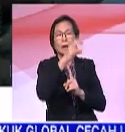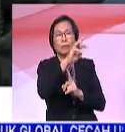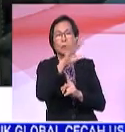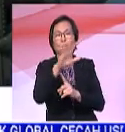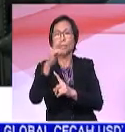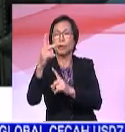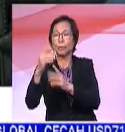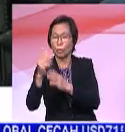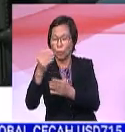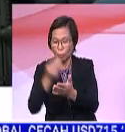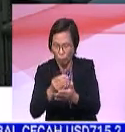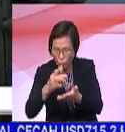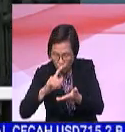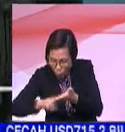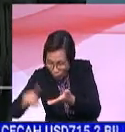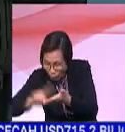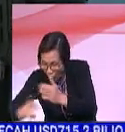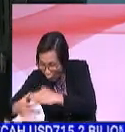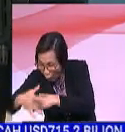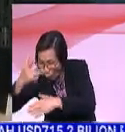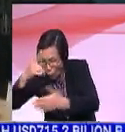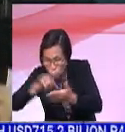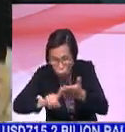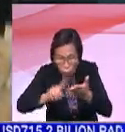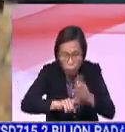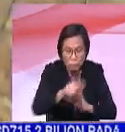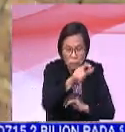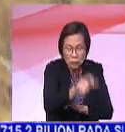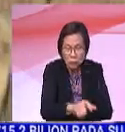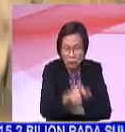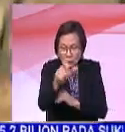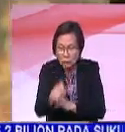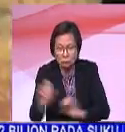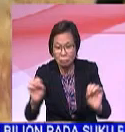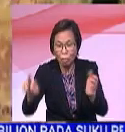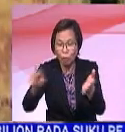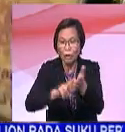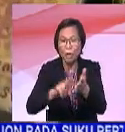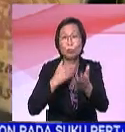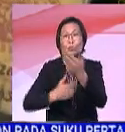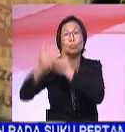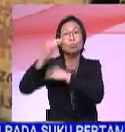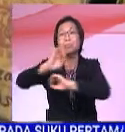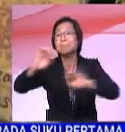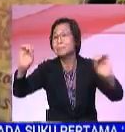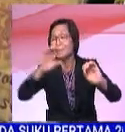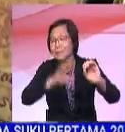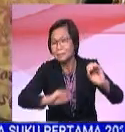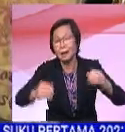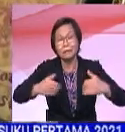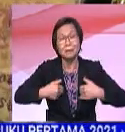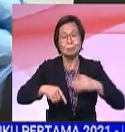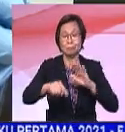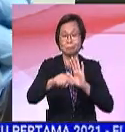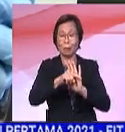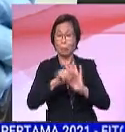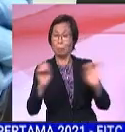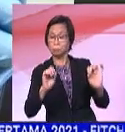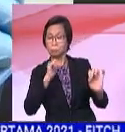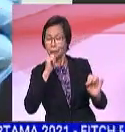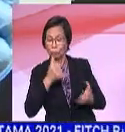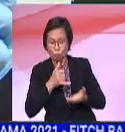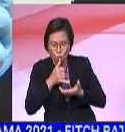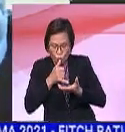RM65,000. Pemeriksaan awal mendapati suspek tidak mempunyai rekod jenayah lampau selain negatif dadah.